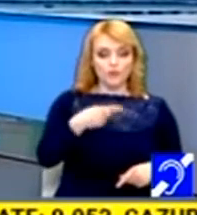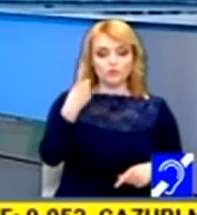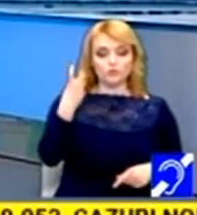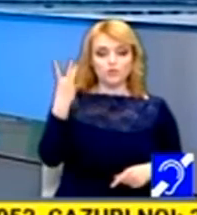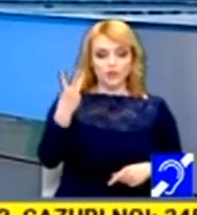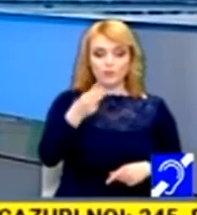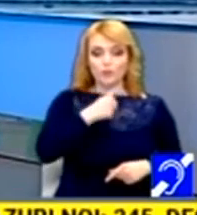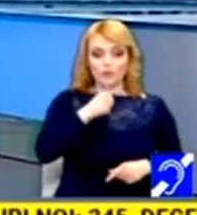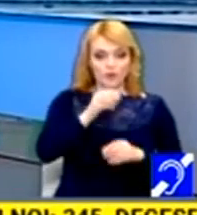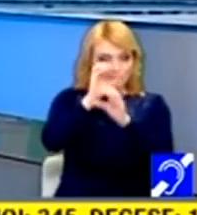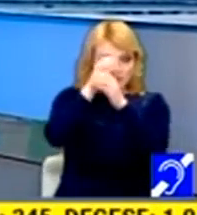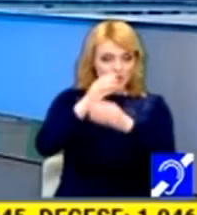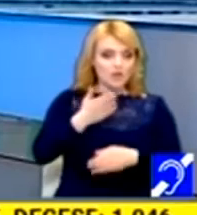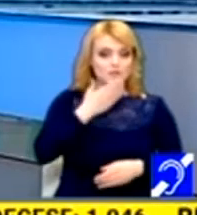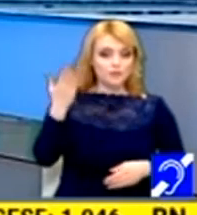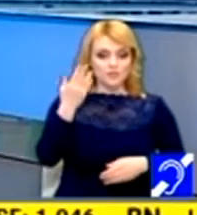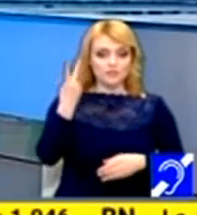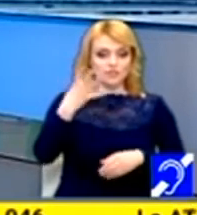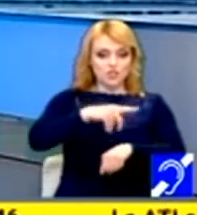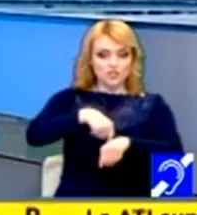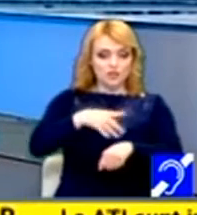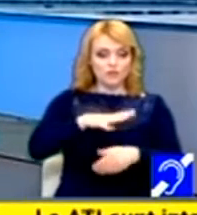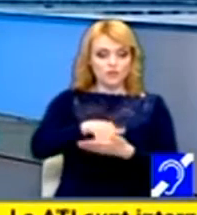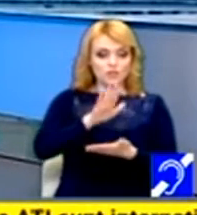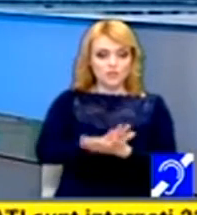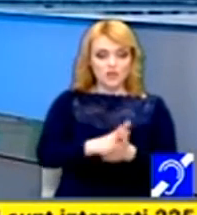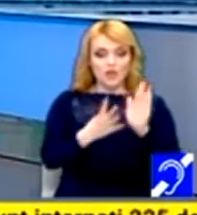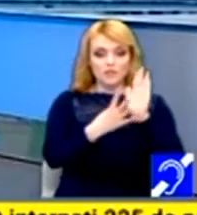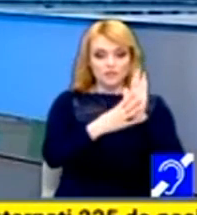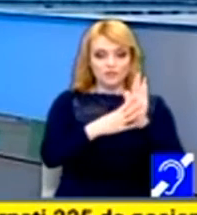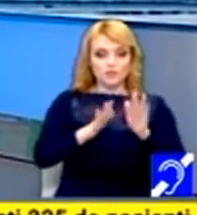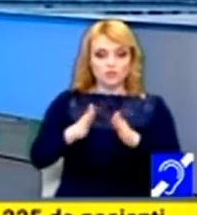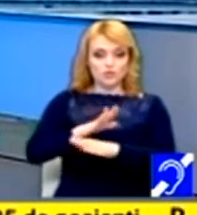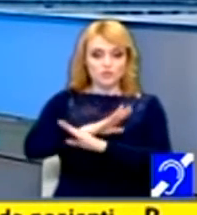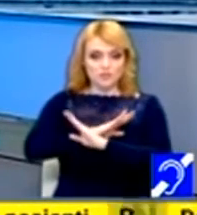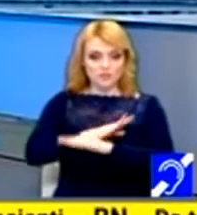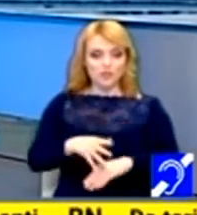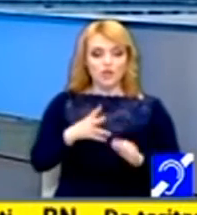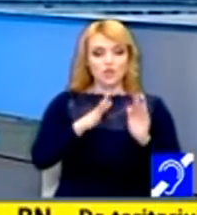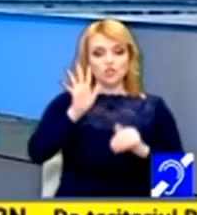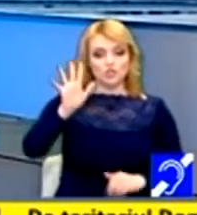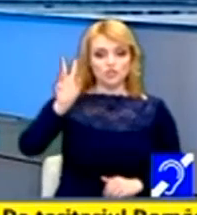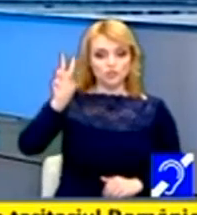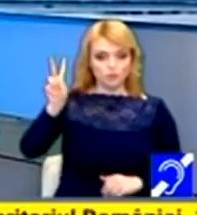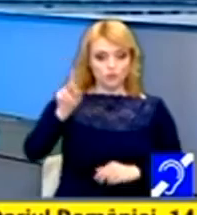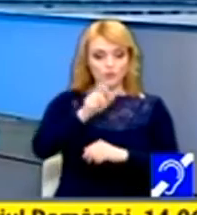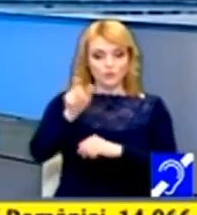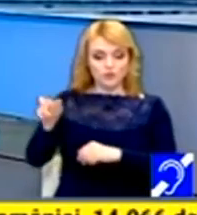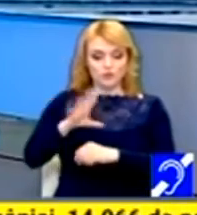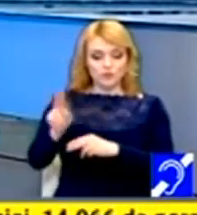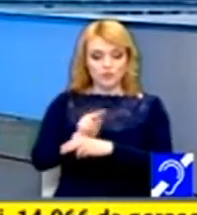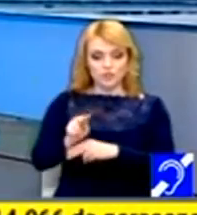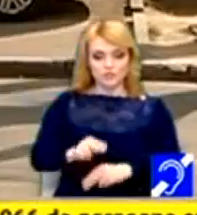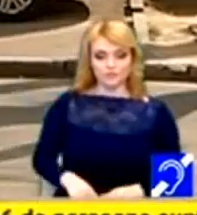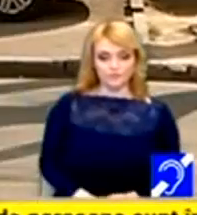probe procesate. În ultimele 24 de ore au fost înregistrate 9 decese, iar 52 de persoane au fost declarate vindecate.